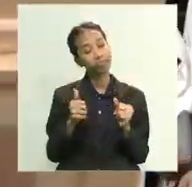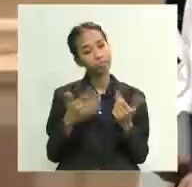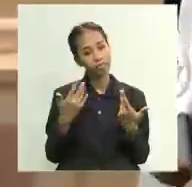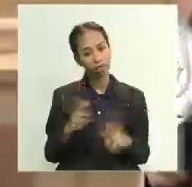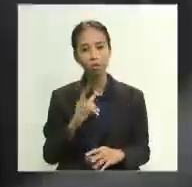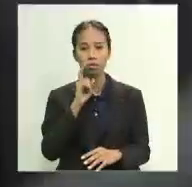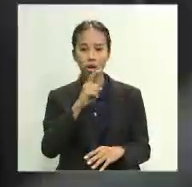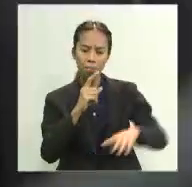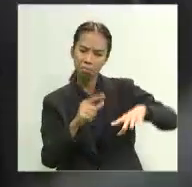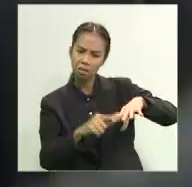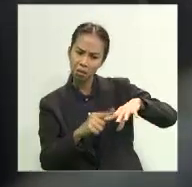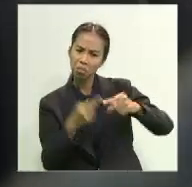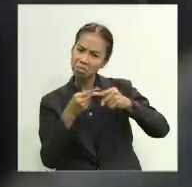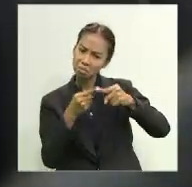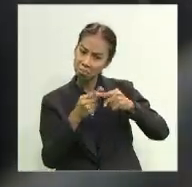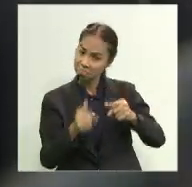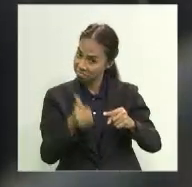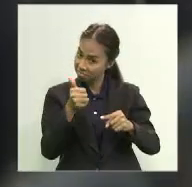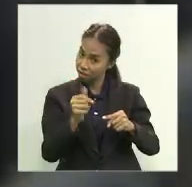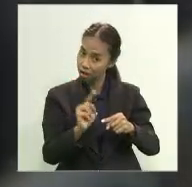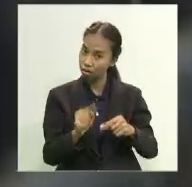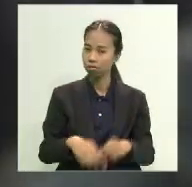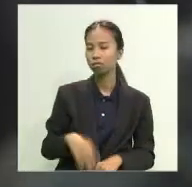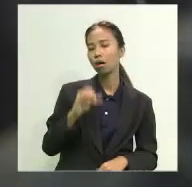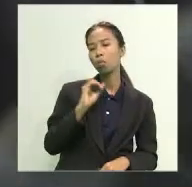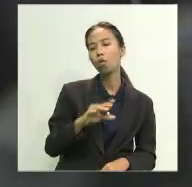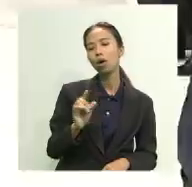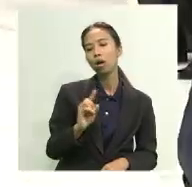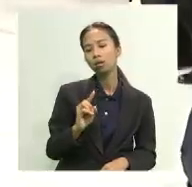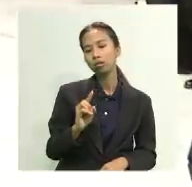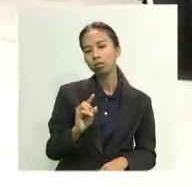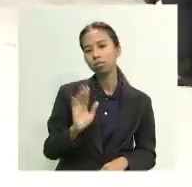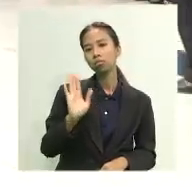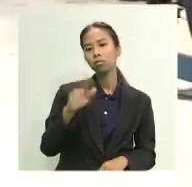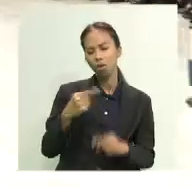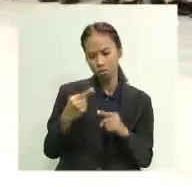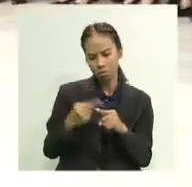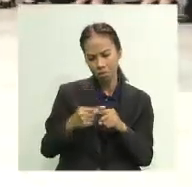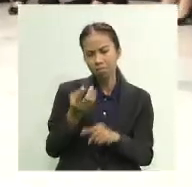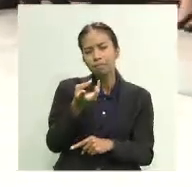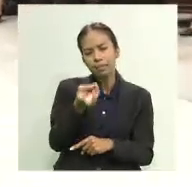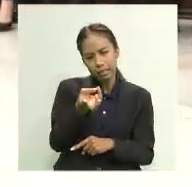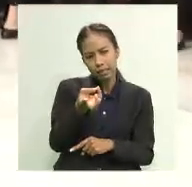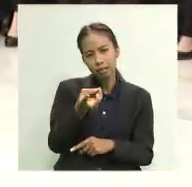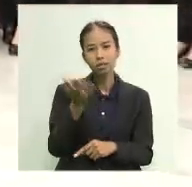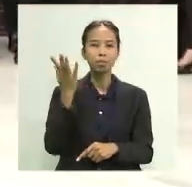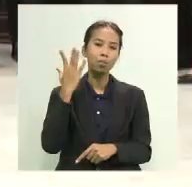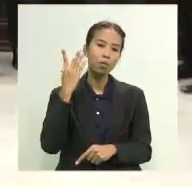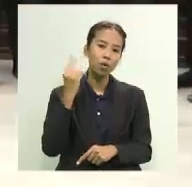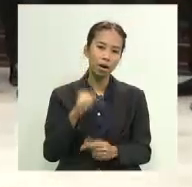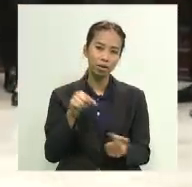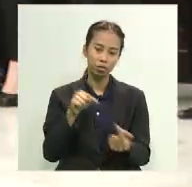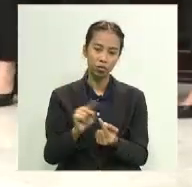อถามถึงนิ้วที่ซนอยู่ว่าเป็นยังไงบ้างท่านนายกก็ตอบสั้นๆเหมือนกันนะคะบอกว่ายังเจ็บอยู่นิดหน่อยก็เมื่อวานนี้